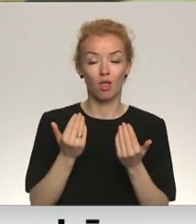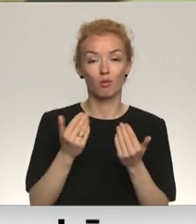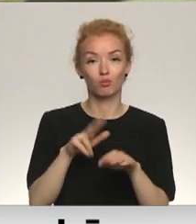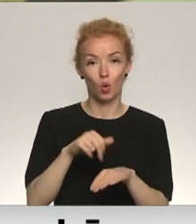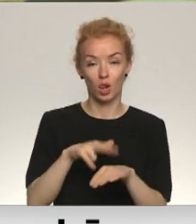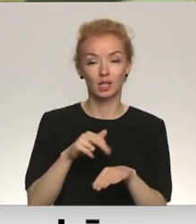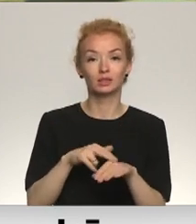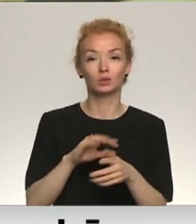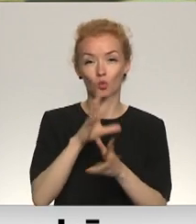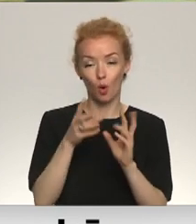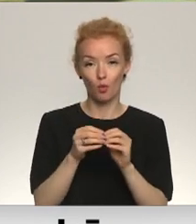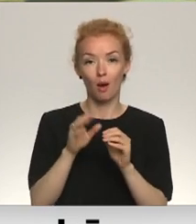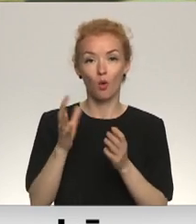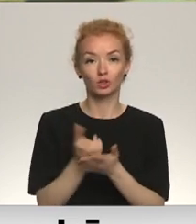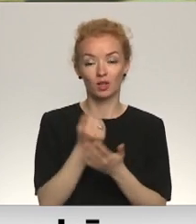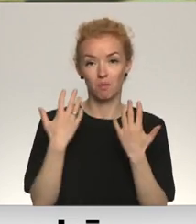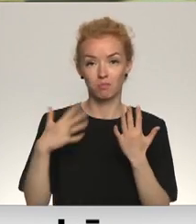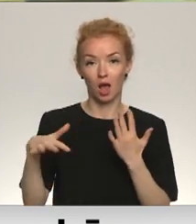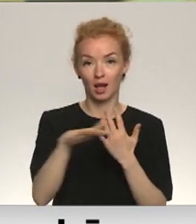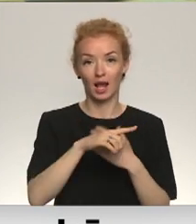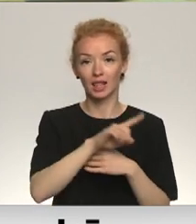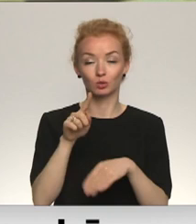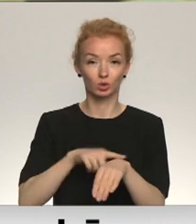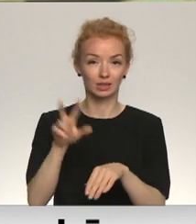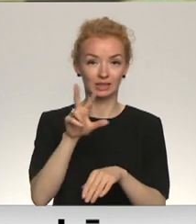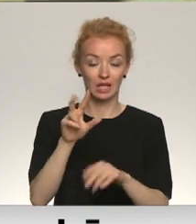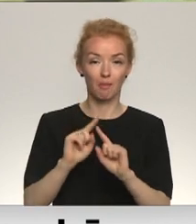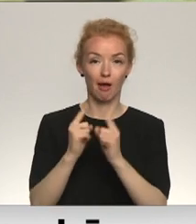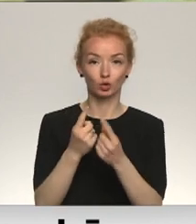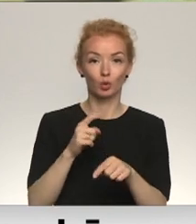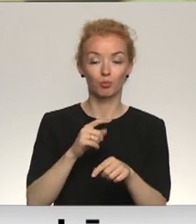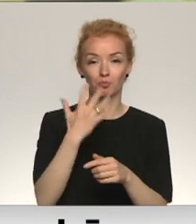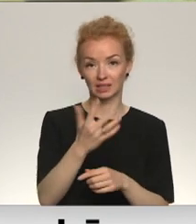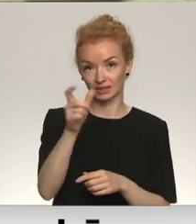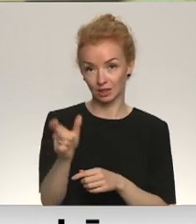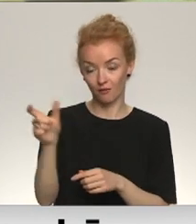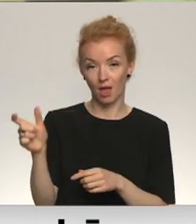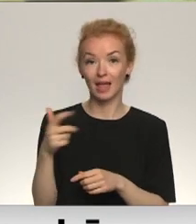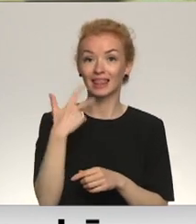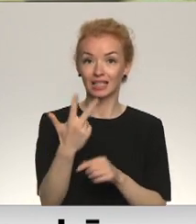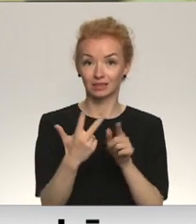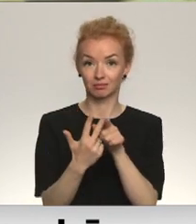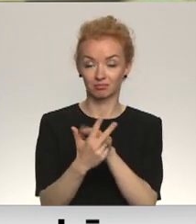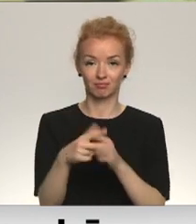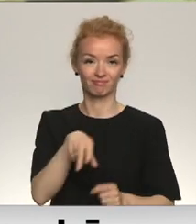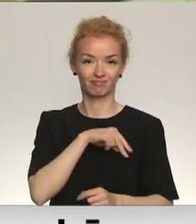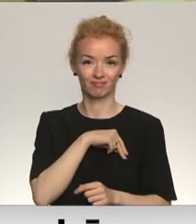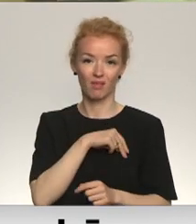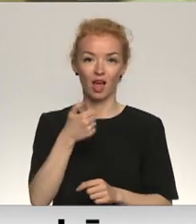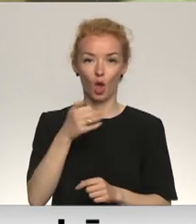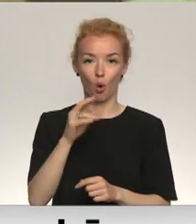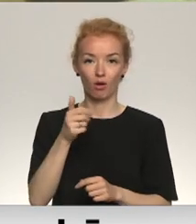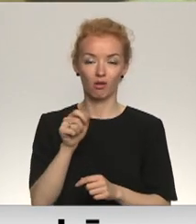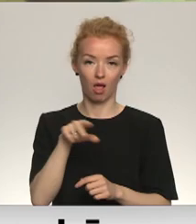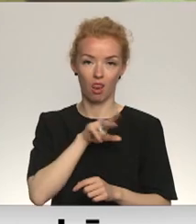dažādiem pārkāpumiem uzvaras parkā līdz 3:00 bija aizturējusi 5 personas. 3 no tām par Georga Lentītes lietošanu. Plašāk stāsta